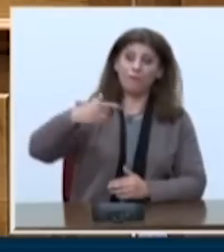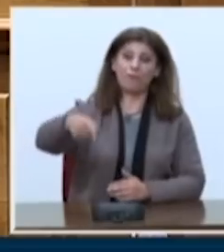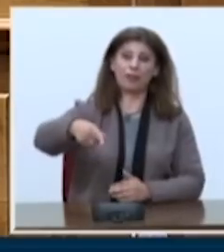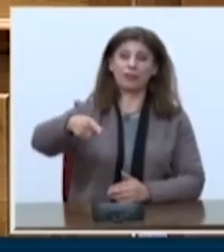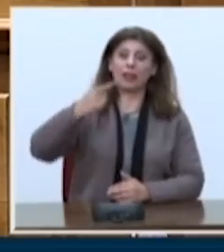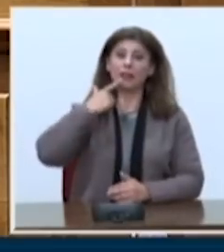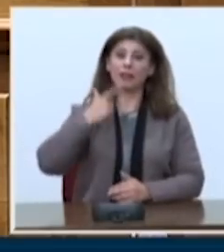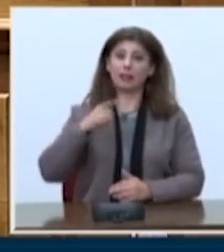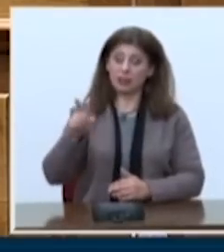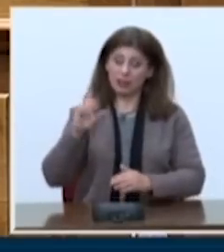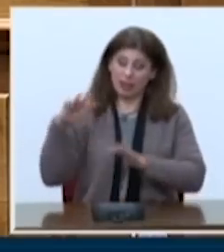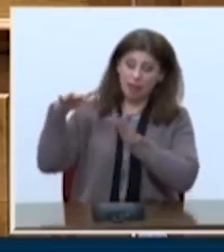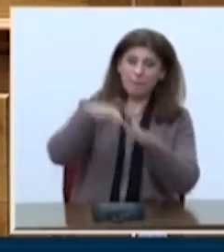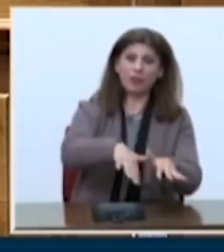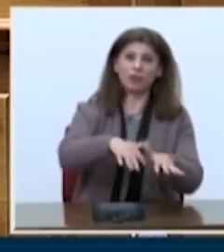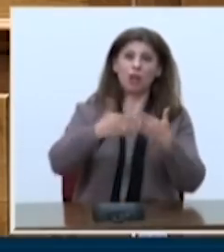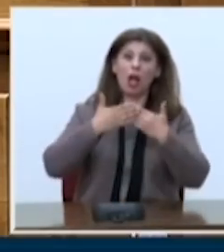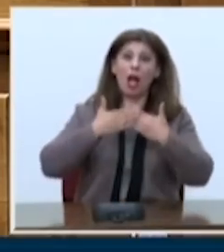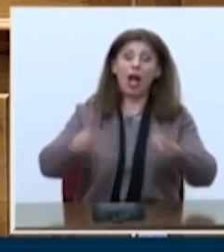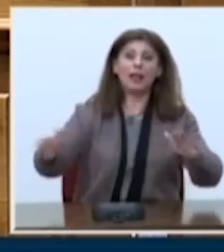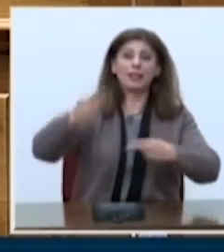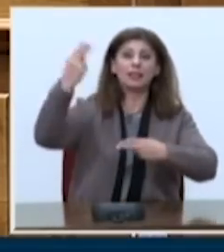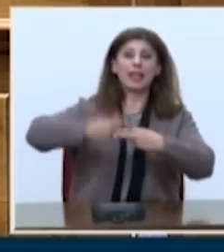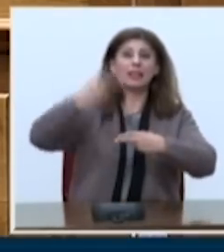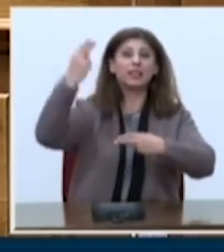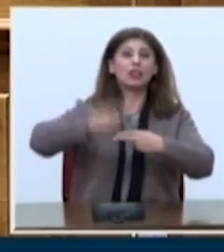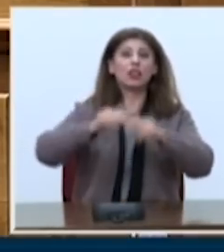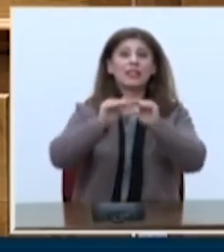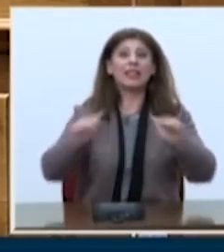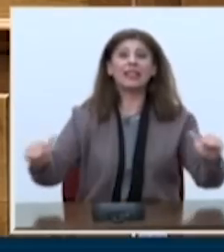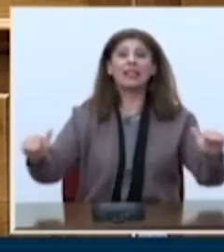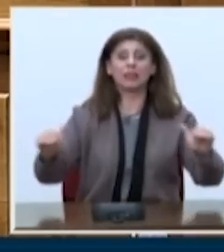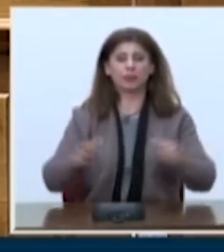bombing attack opens the door to peace». Δηλαδή,